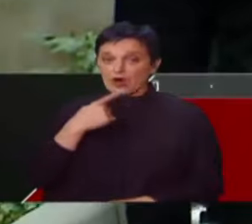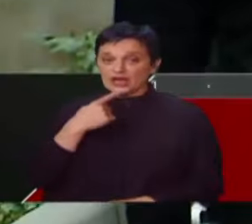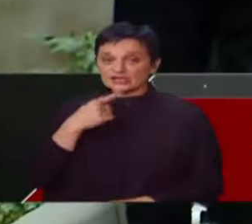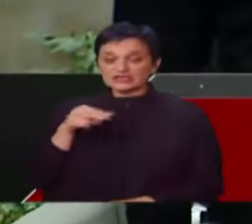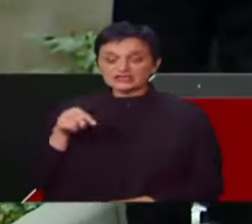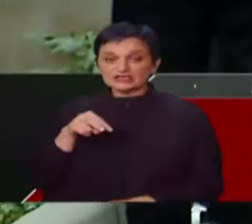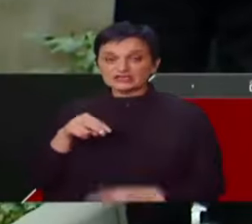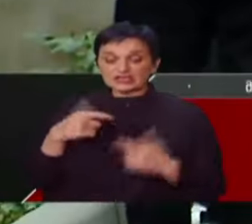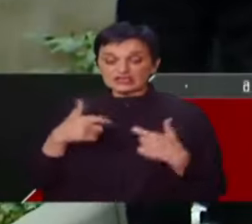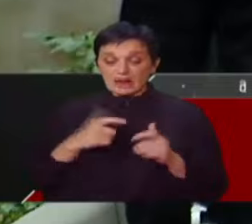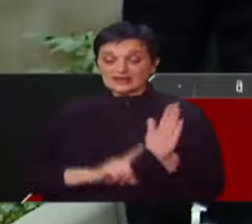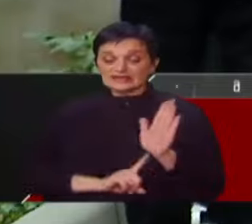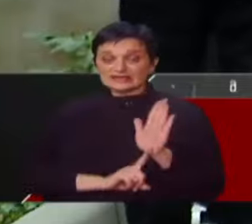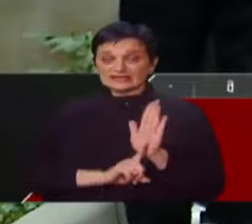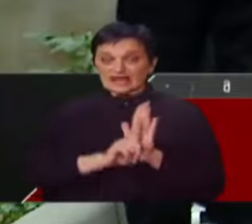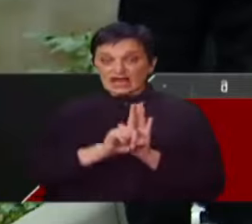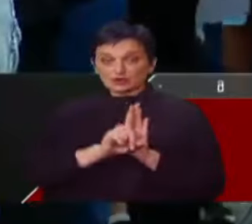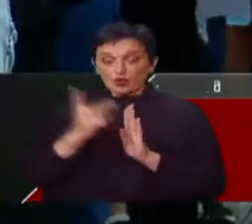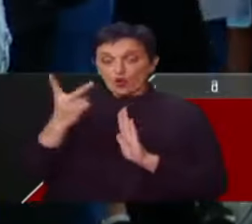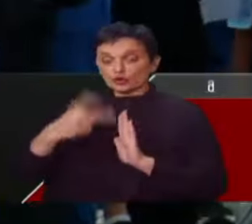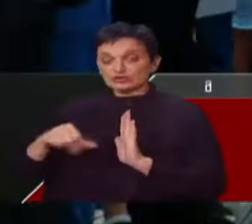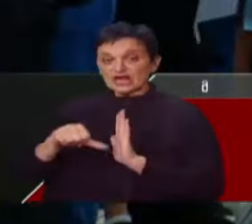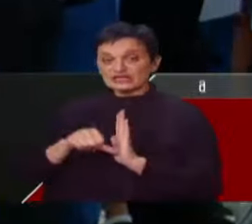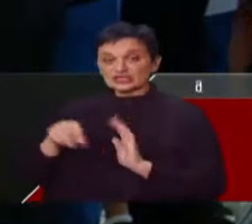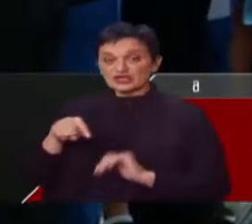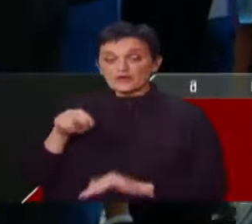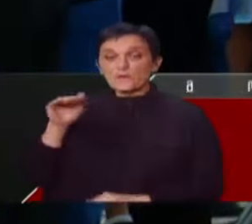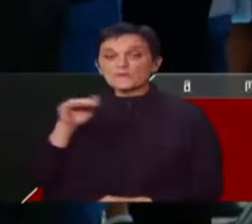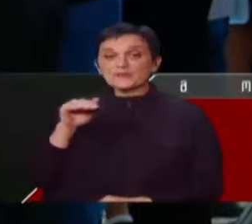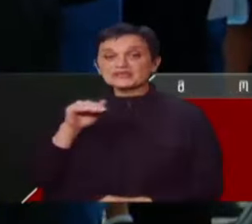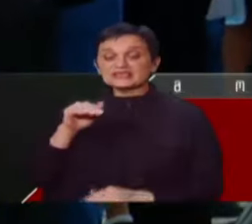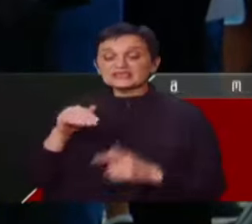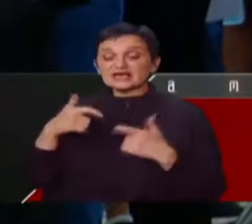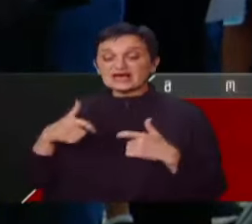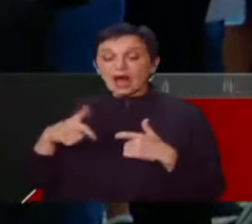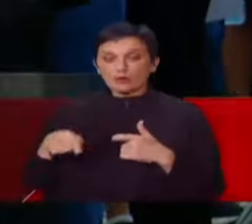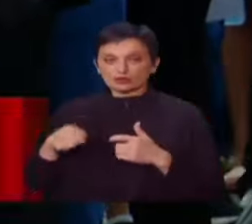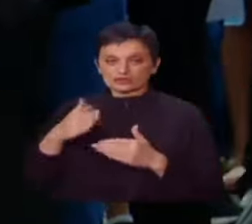ლიტერატურის გამოცდით დაიწყო და 26 ივლისს ფიზიკის გამოცდით დასრულდება.